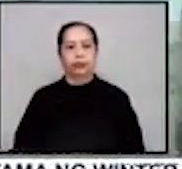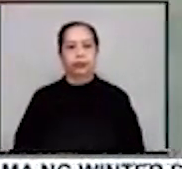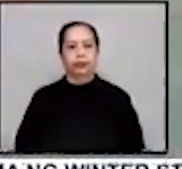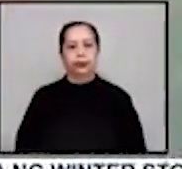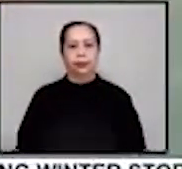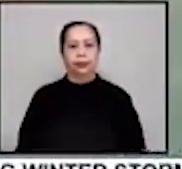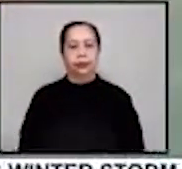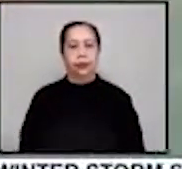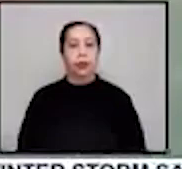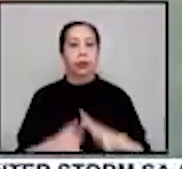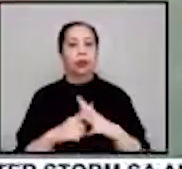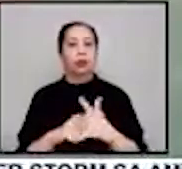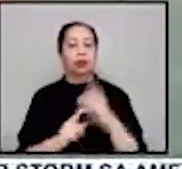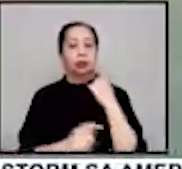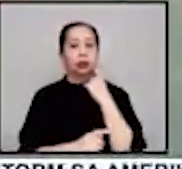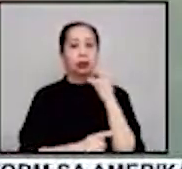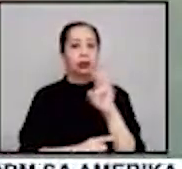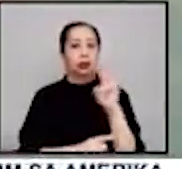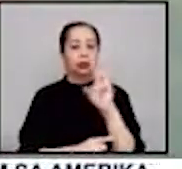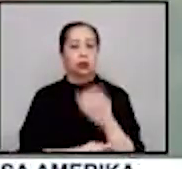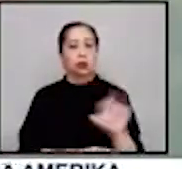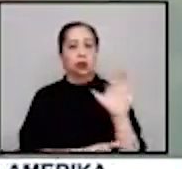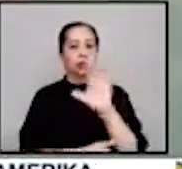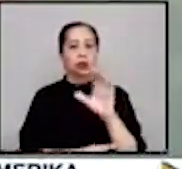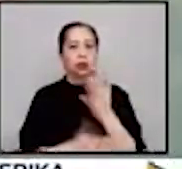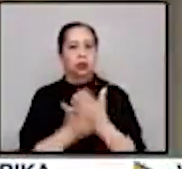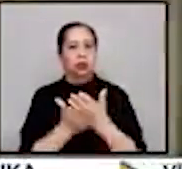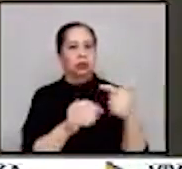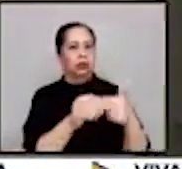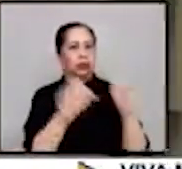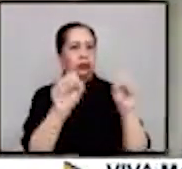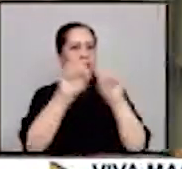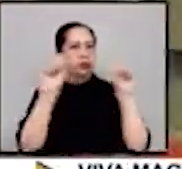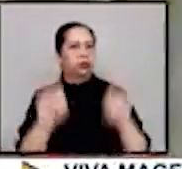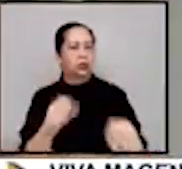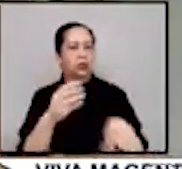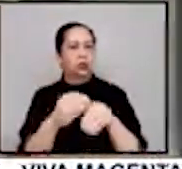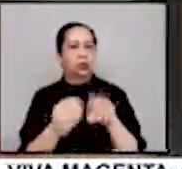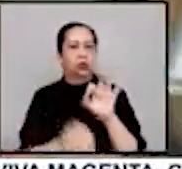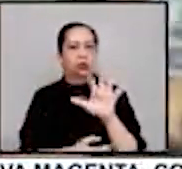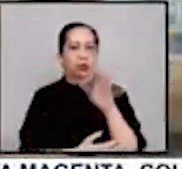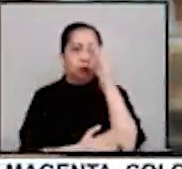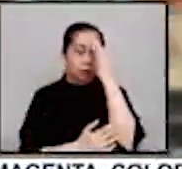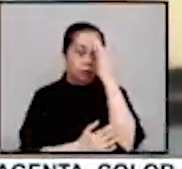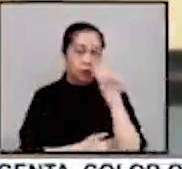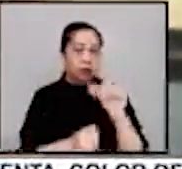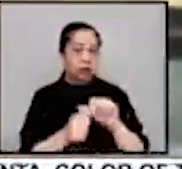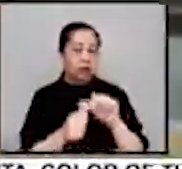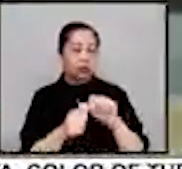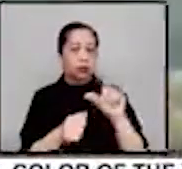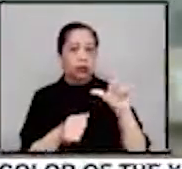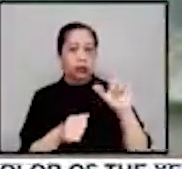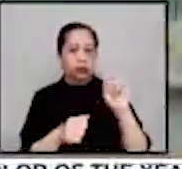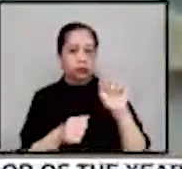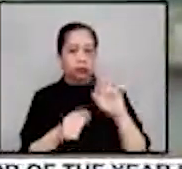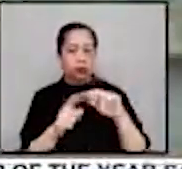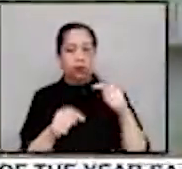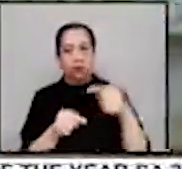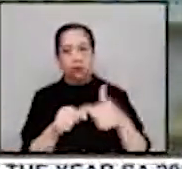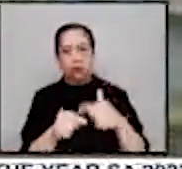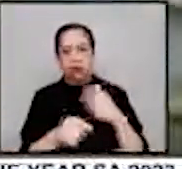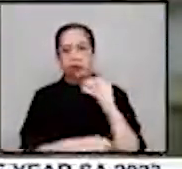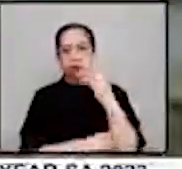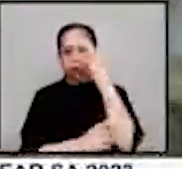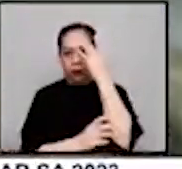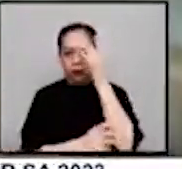Epektibo na kanina alas 6 ng umaga sa ilang gasolinahan ang dagdag na 95 cents sa kadalitro ng gasolina at 50 cents sa kadalitro